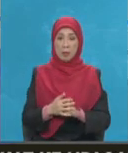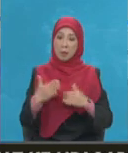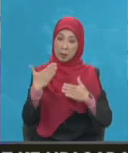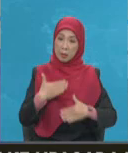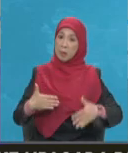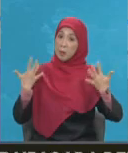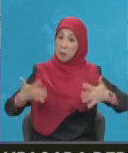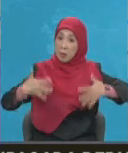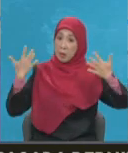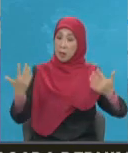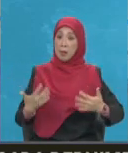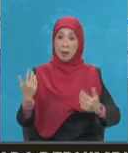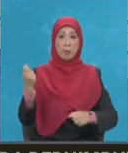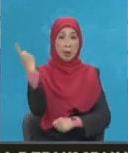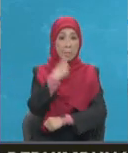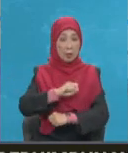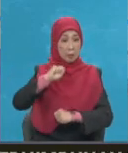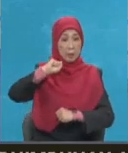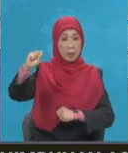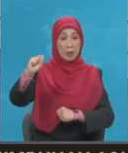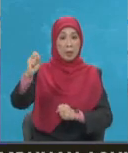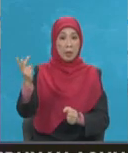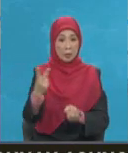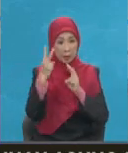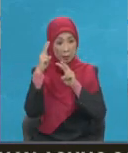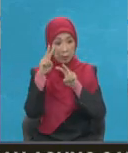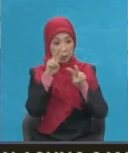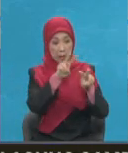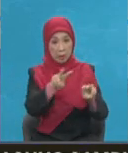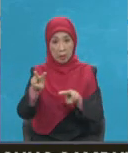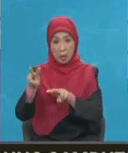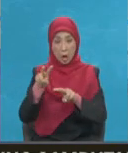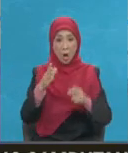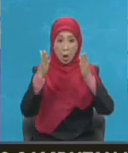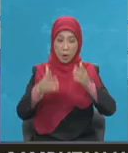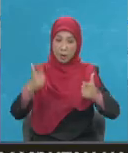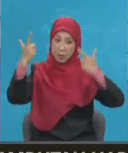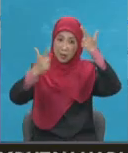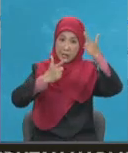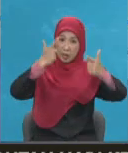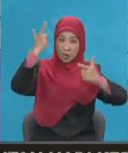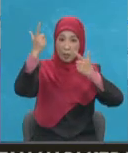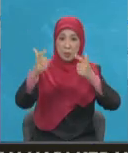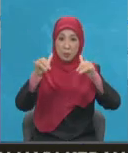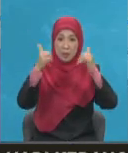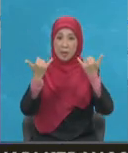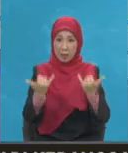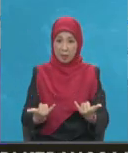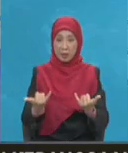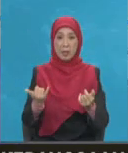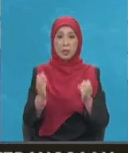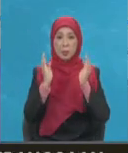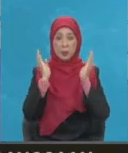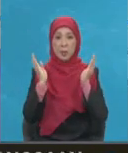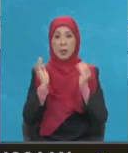Kemeriahan sambutan ulang tahun Hari Kebangsaan pagi tadi turut disaksikan oleh pelancong-pelancong yang kebetulan berada di negara ini.